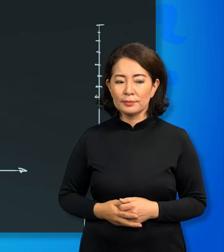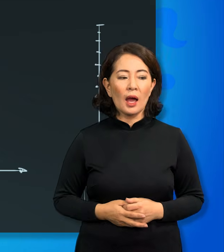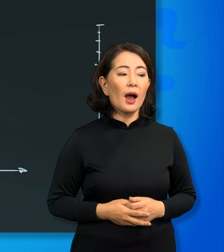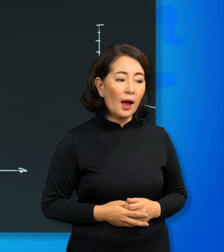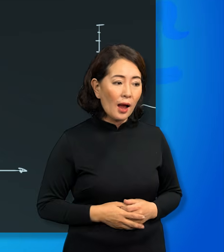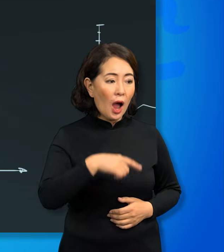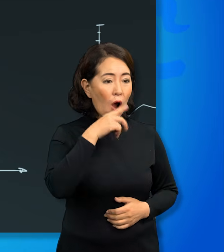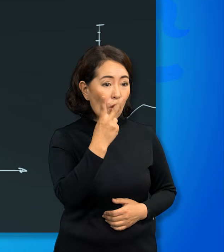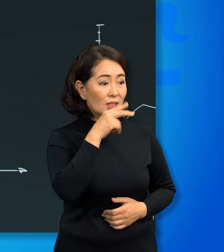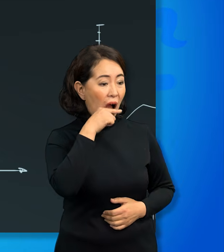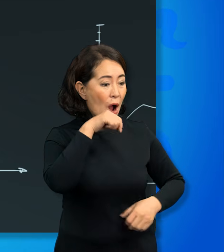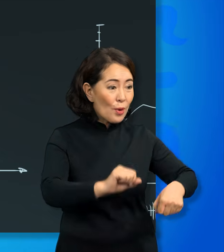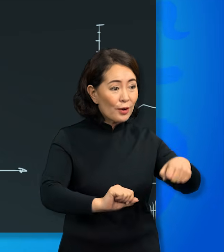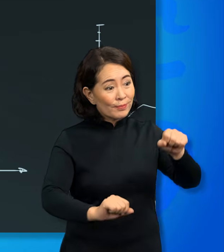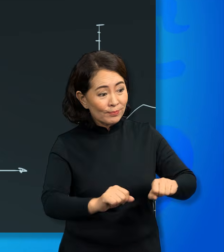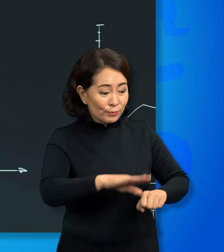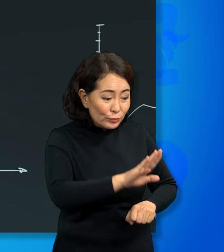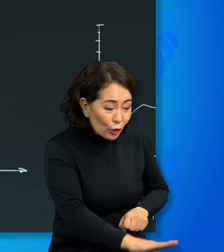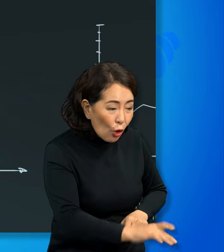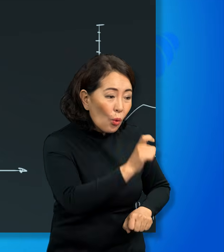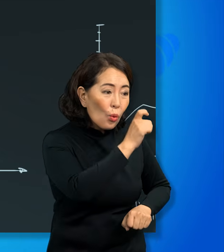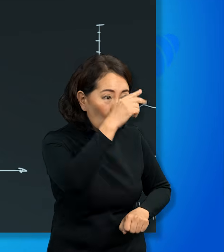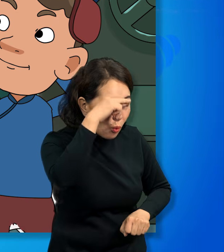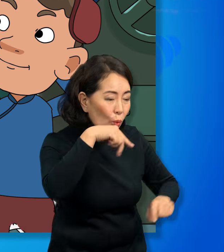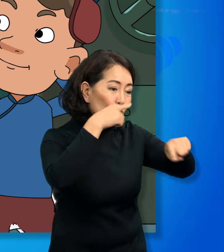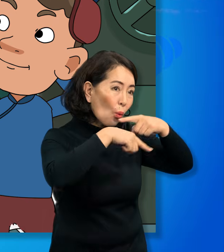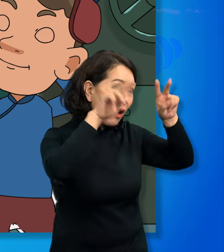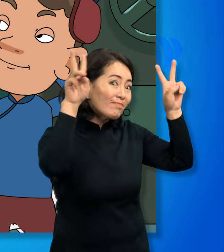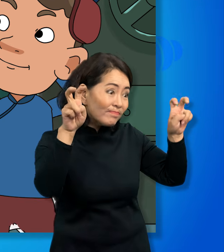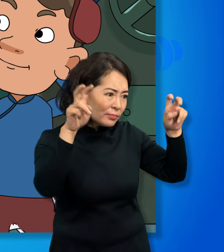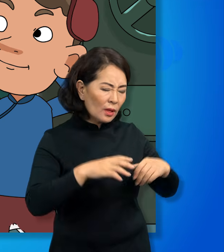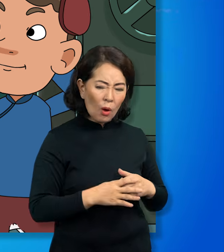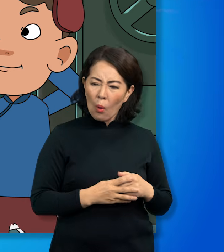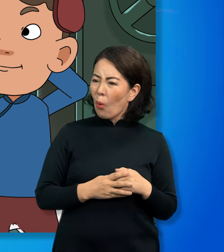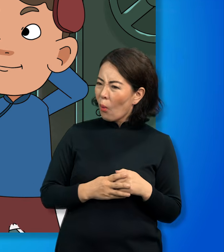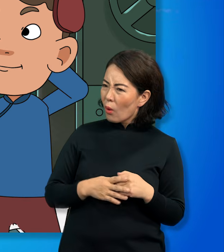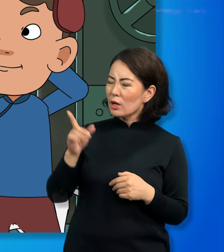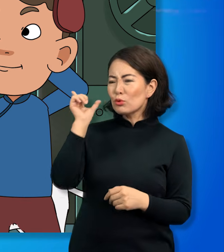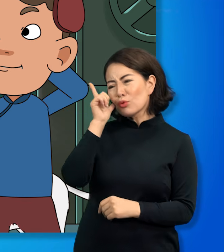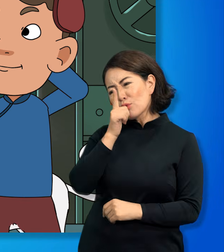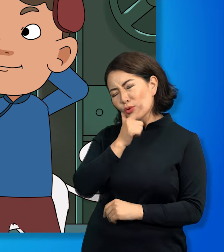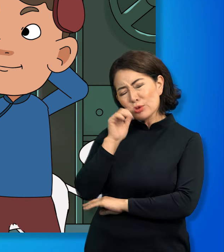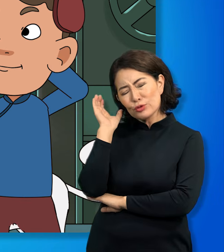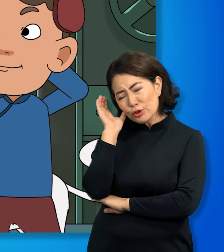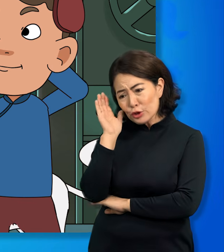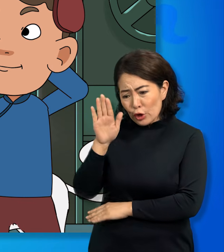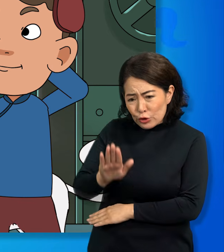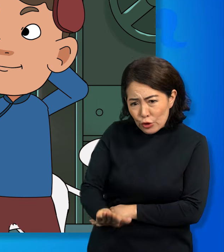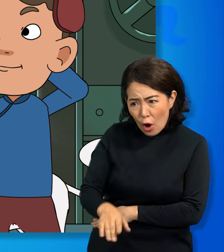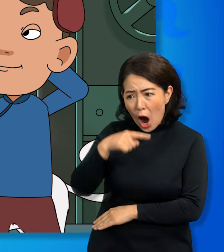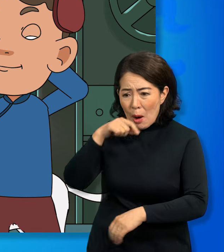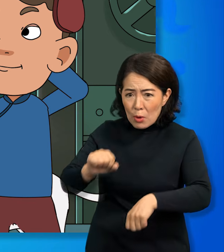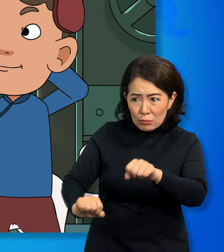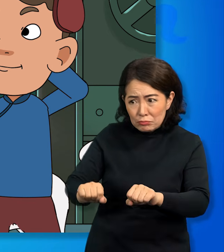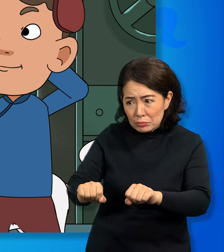Мог жоохон даахтай жоохон хүүгээд үлгэрээр аялна да. Хөөх, ямар хөөрхөн сонсогддгийм бэ? Мог жоохон жижигхэн